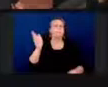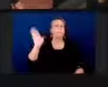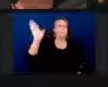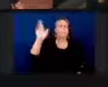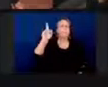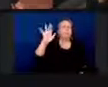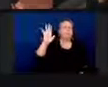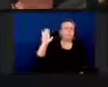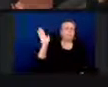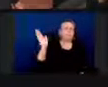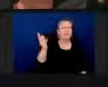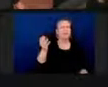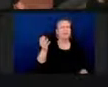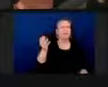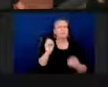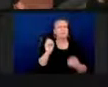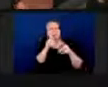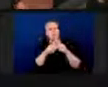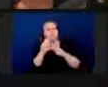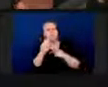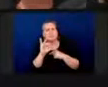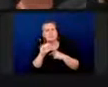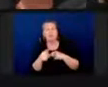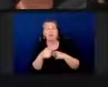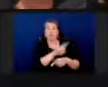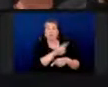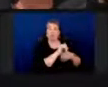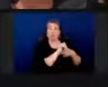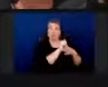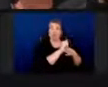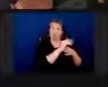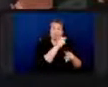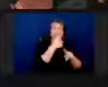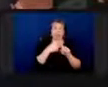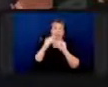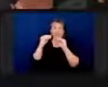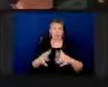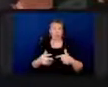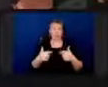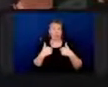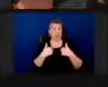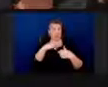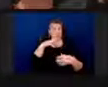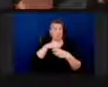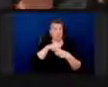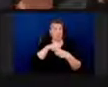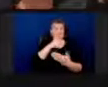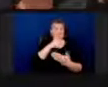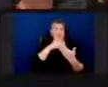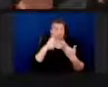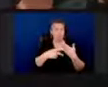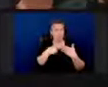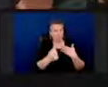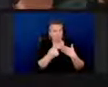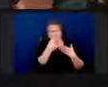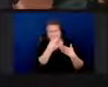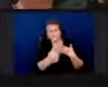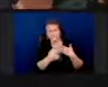طبعا، إلقاء الخطاب والارتجال وما إلى ذلك، هذه العديد من